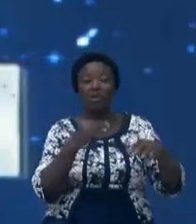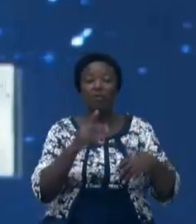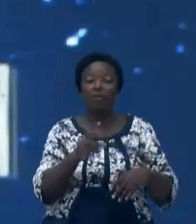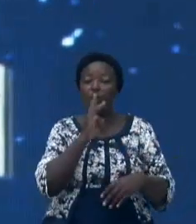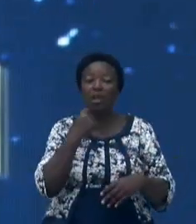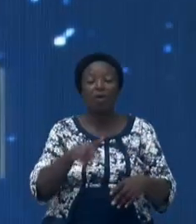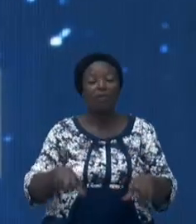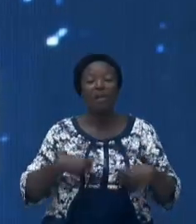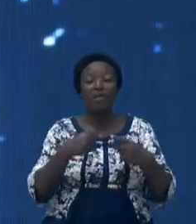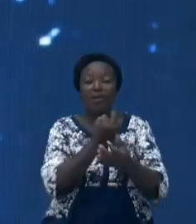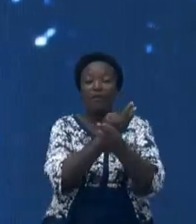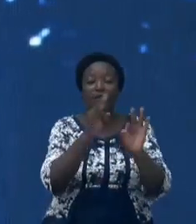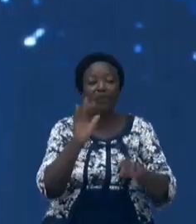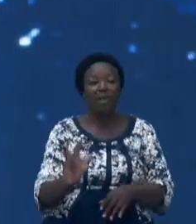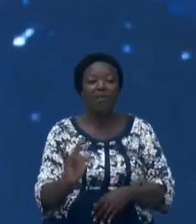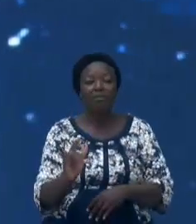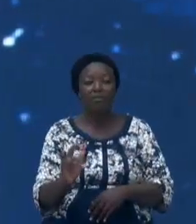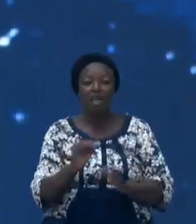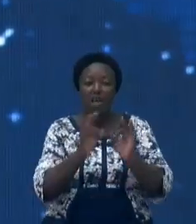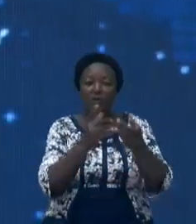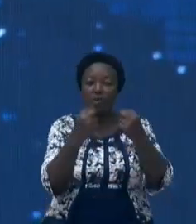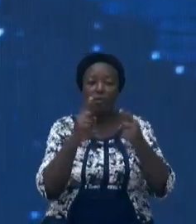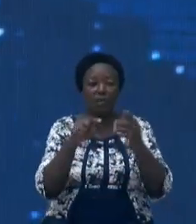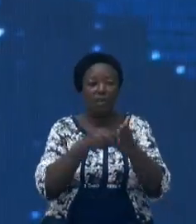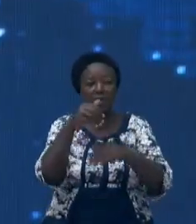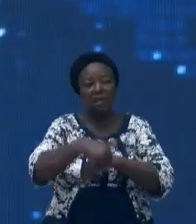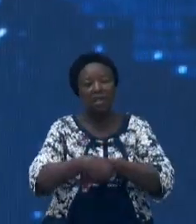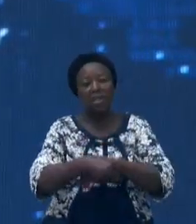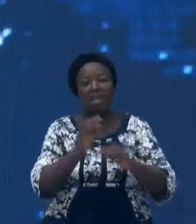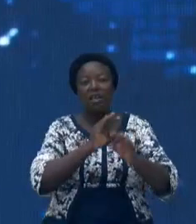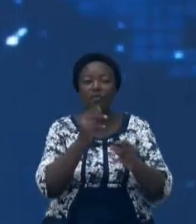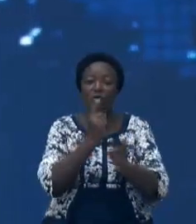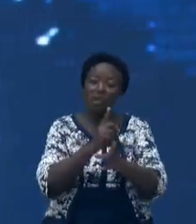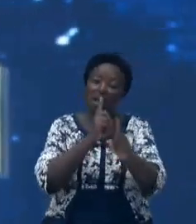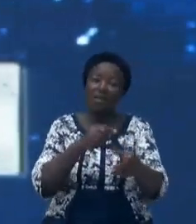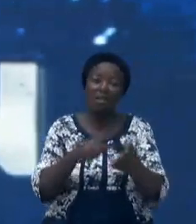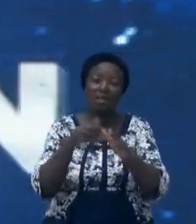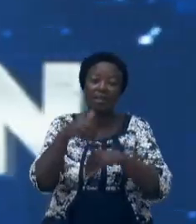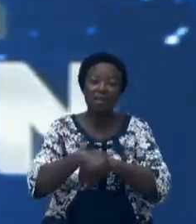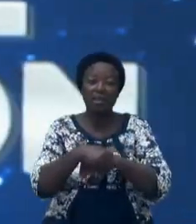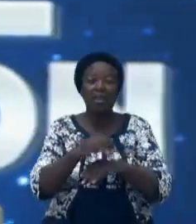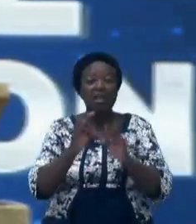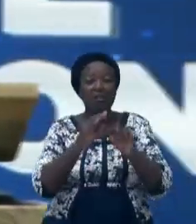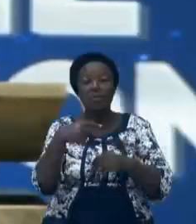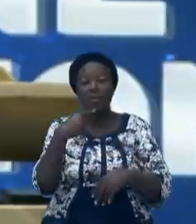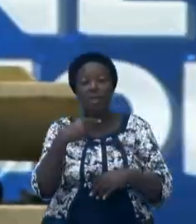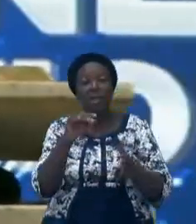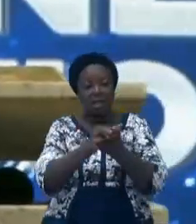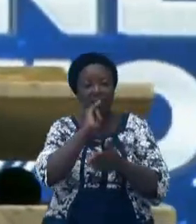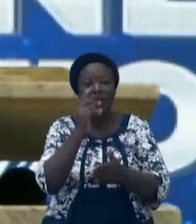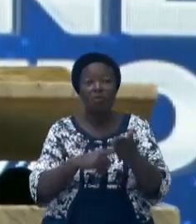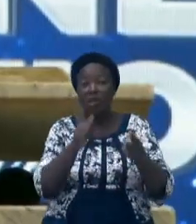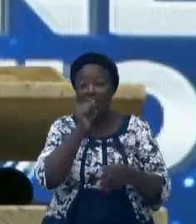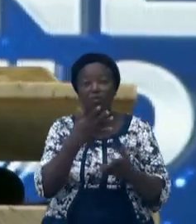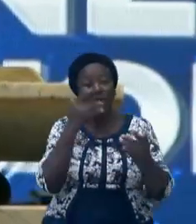celle qui a soif je lui donnerai delachaux de la vie gratuitement si tu viens ce soir c'est une